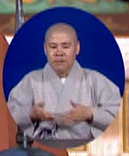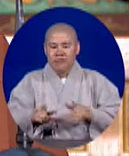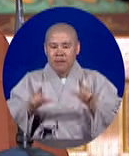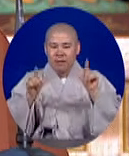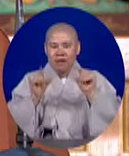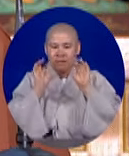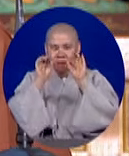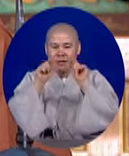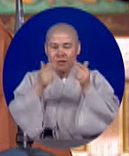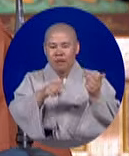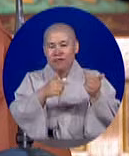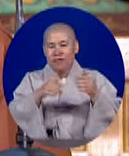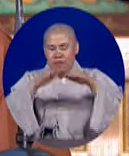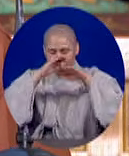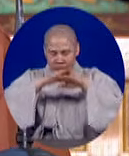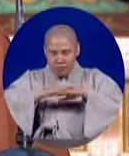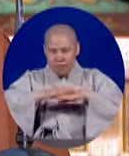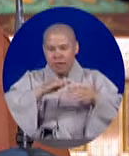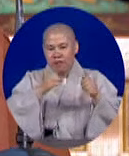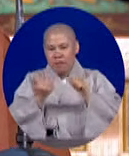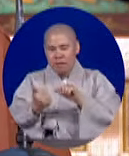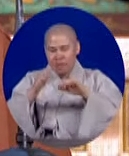생일날만 보지 않고 제삿날까지 본다.